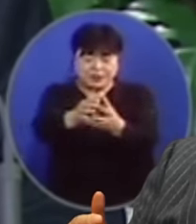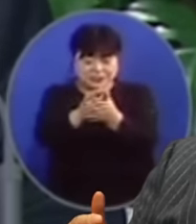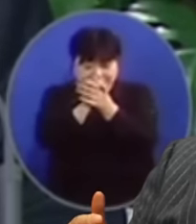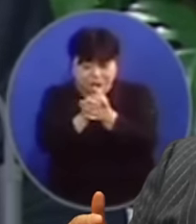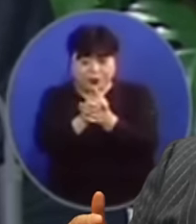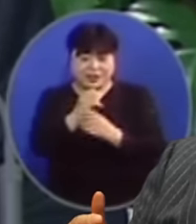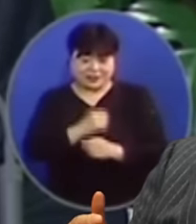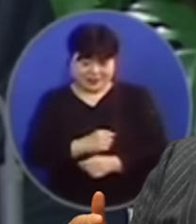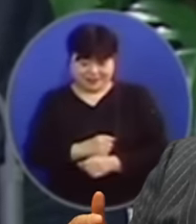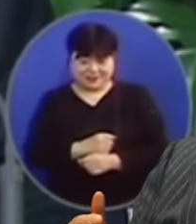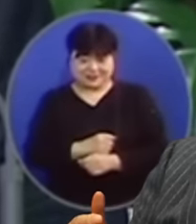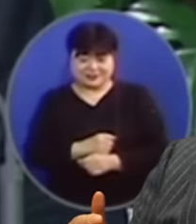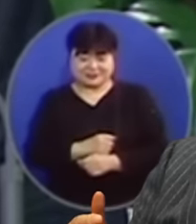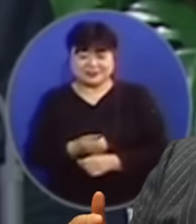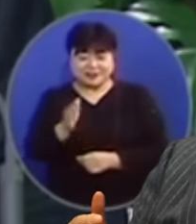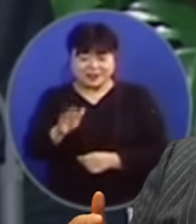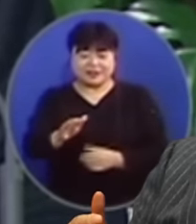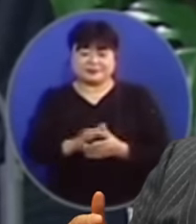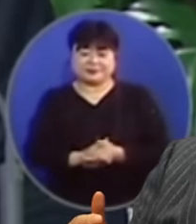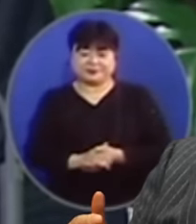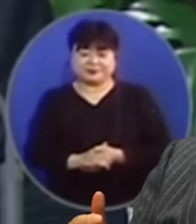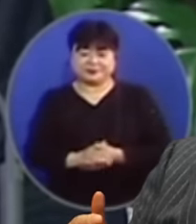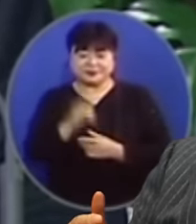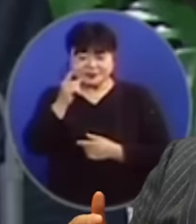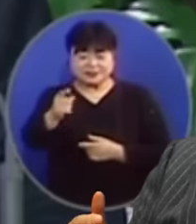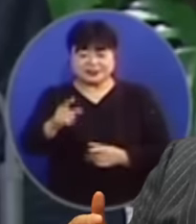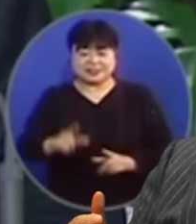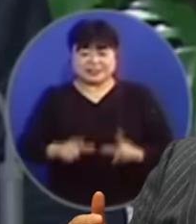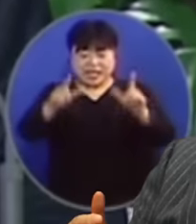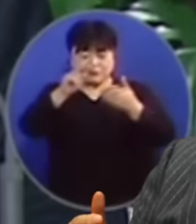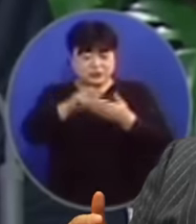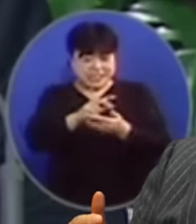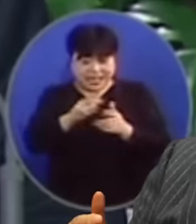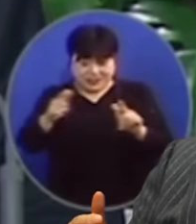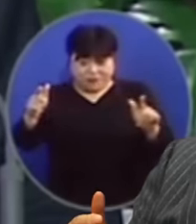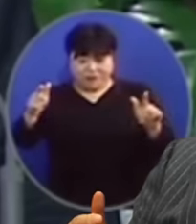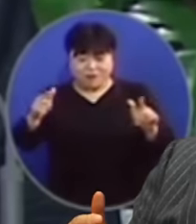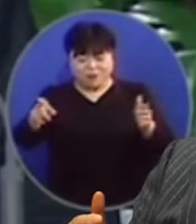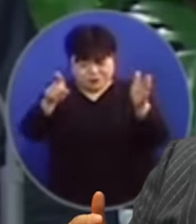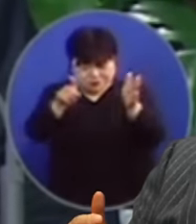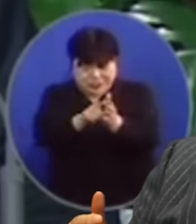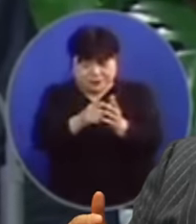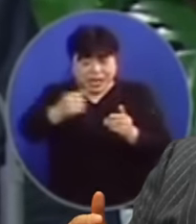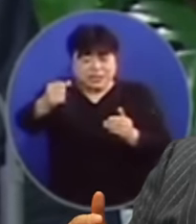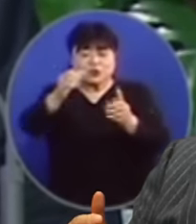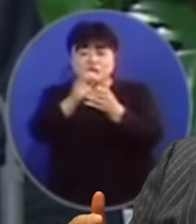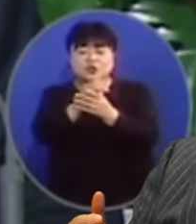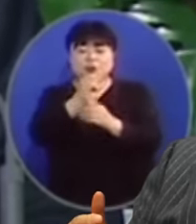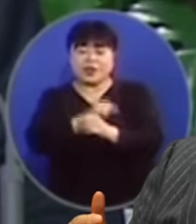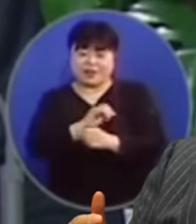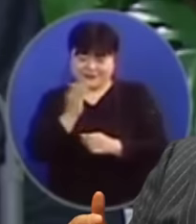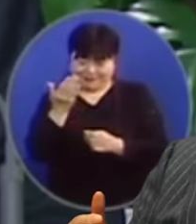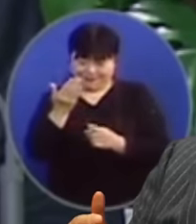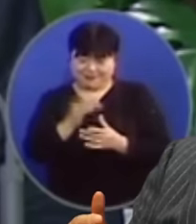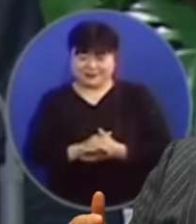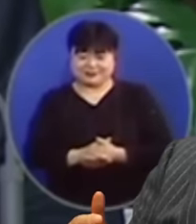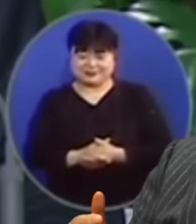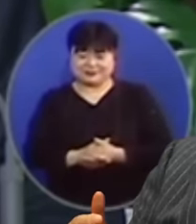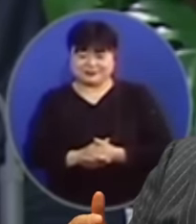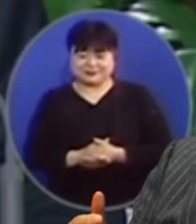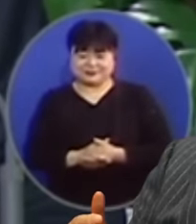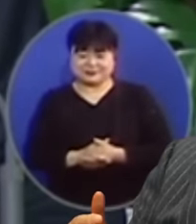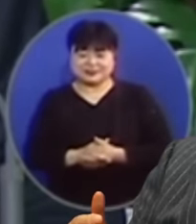그러나 그러한 날짜가 문제가 아니라 믿음으로 기도해야 되는 것입니다.